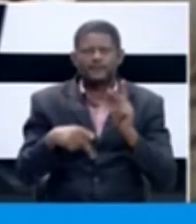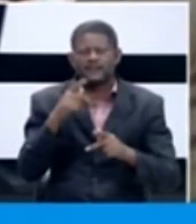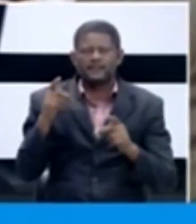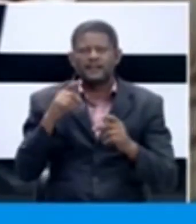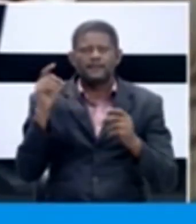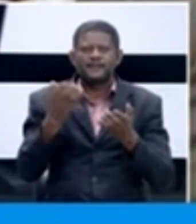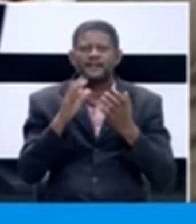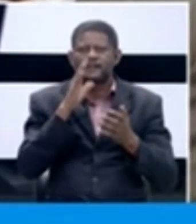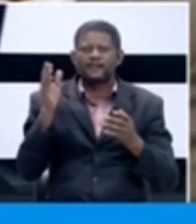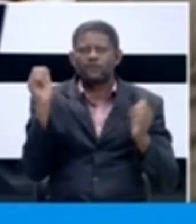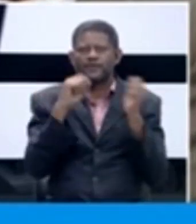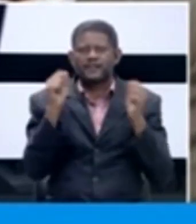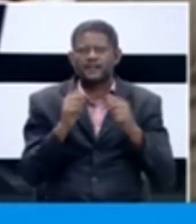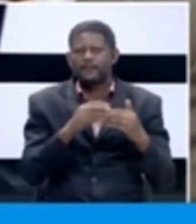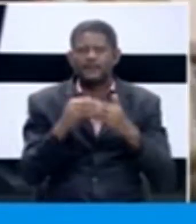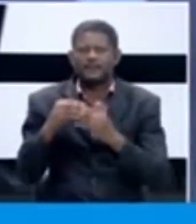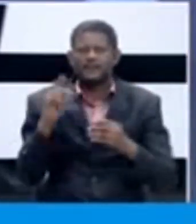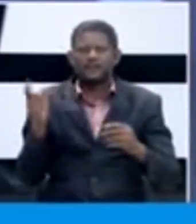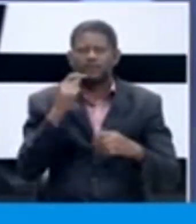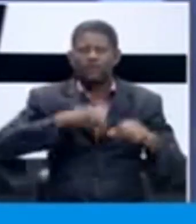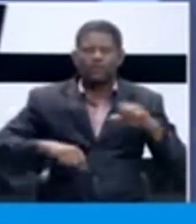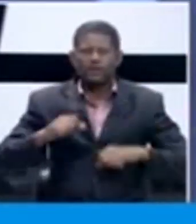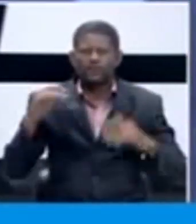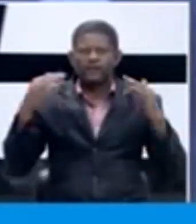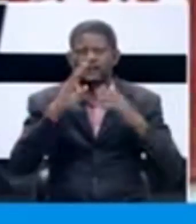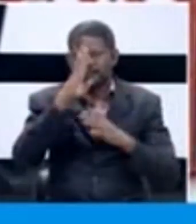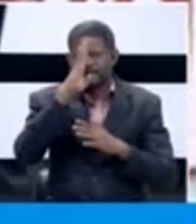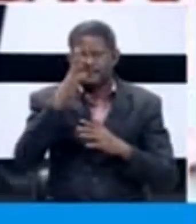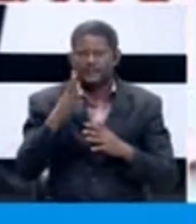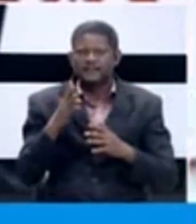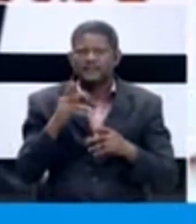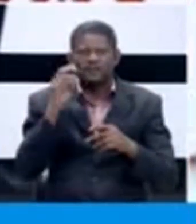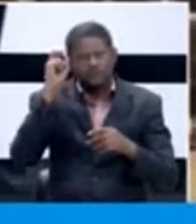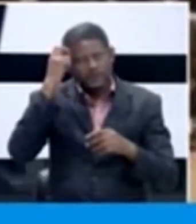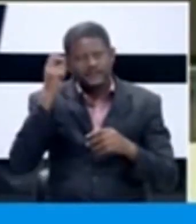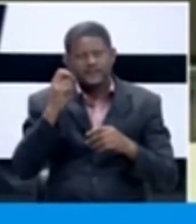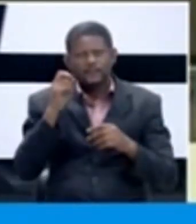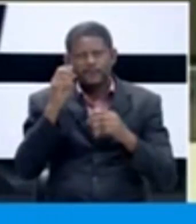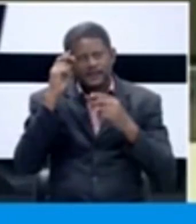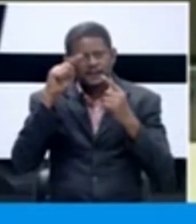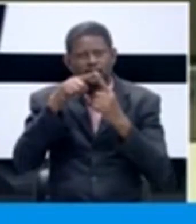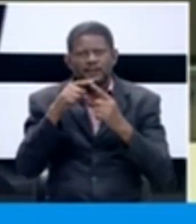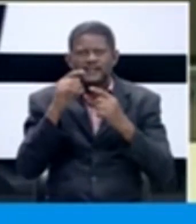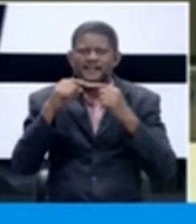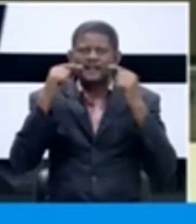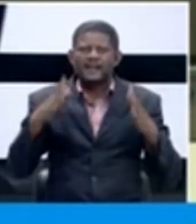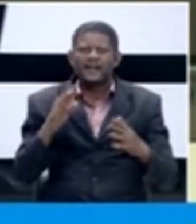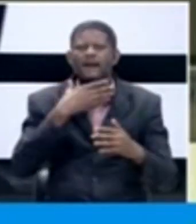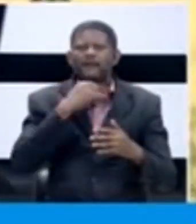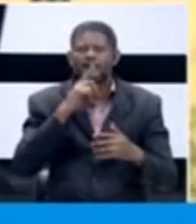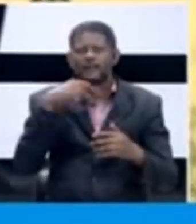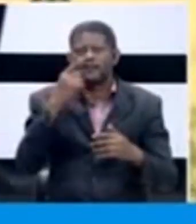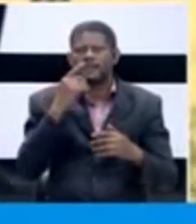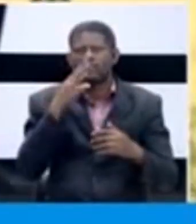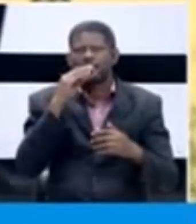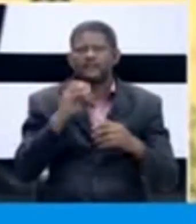ጎንፂ ከምርሕን ዝተፈላለዩ ውዲታት ኩናት እናፈሓሰ ዘሎን ህወሓት ስትራቴጂክ ጸላኢ ህዝቢ ኣምሓራይ ብዝብል ሽርሕታት እናወዛዐ ይርከብ። ህዝቢ